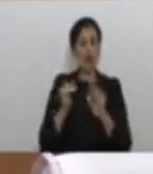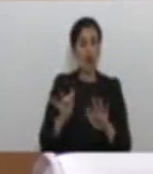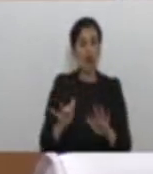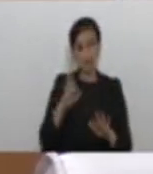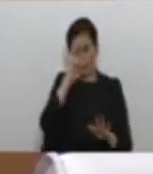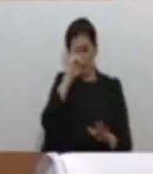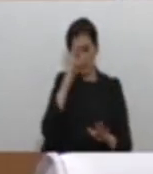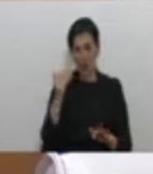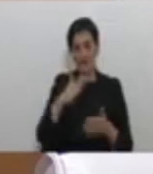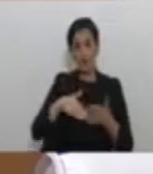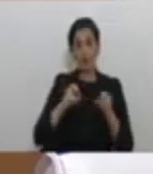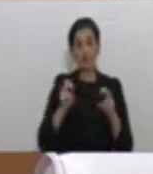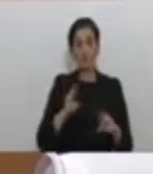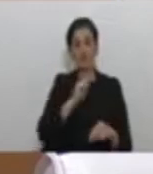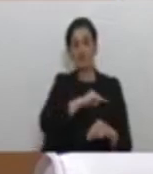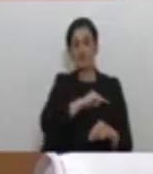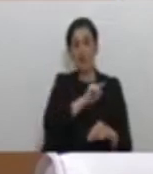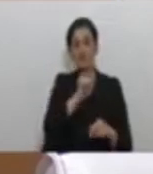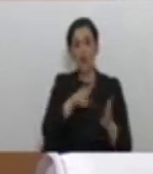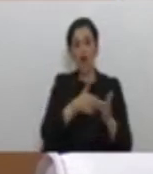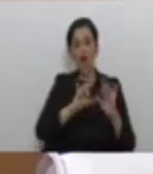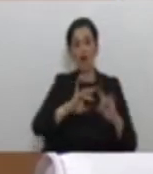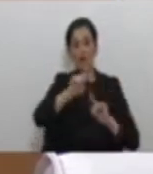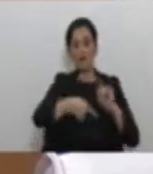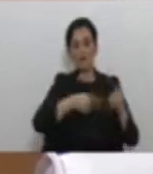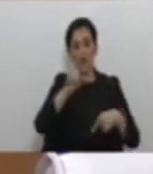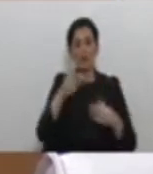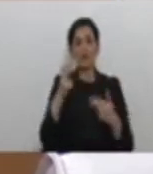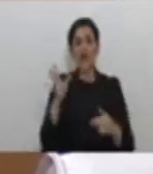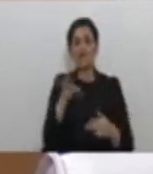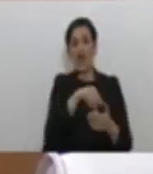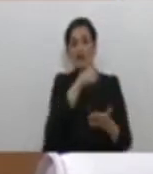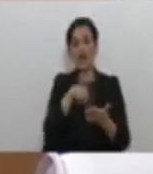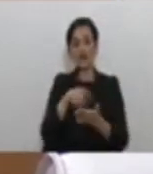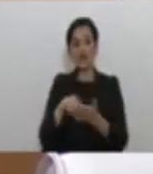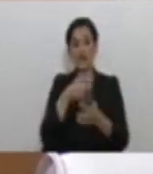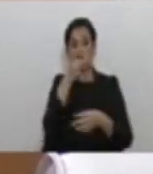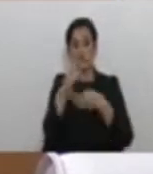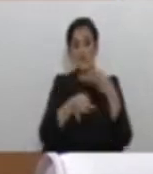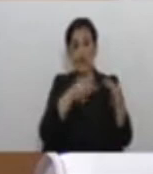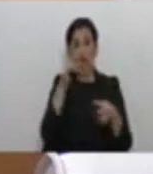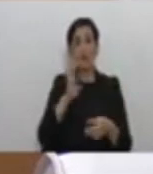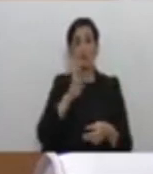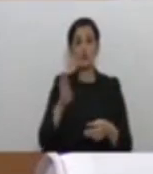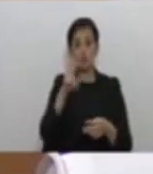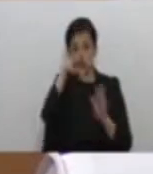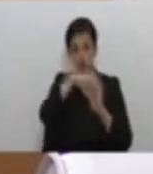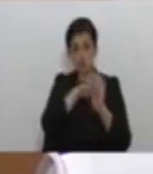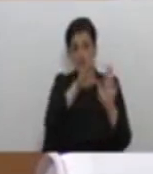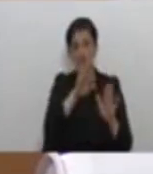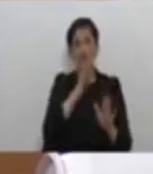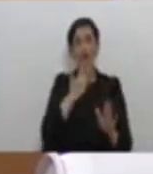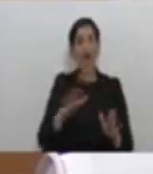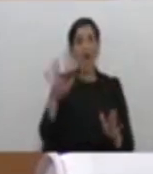მთავრობა უსაფრთხოების სამსახურების ანგარიშვალდებულებას და გავცეთ ყველა იმ კითხვას პასუხი, რომელიც დაყენდა ბრიუსელში, ევროპულ